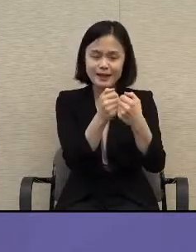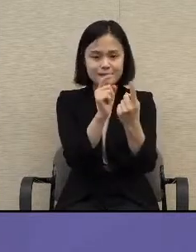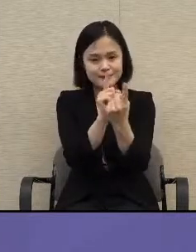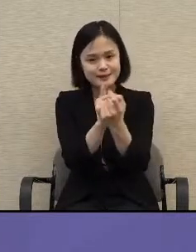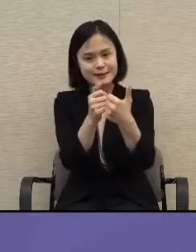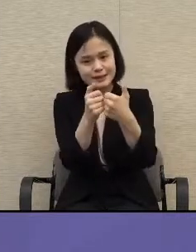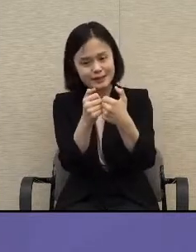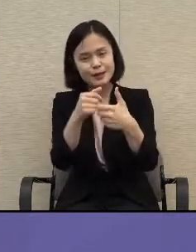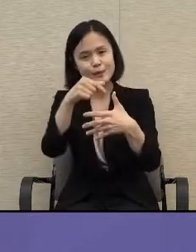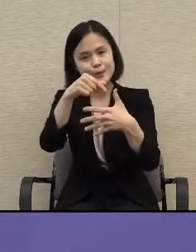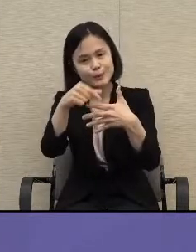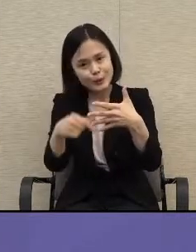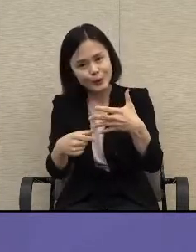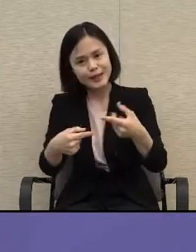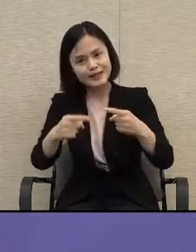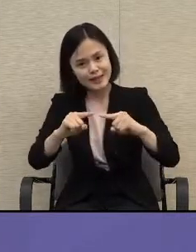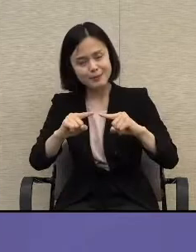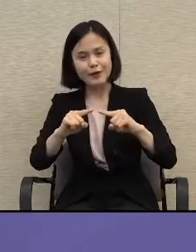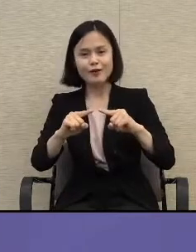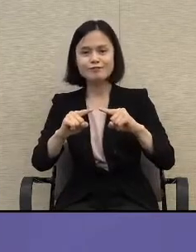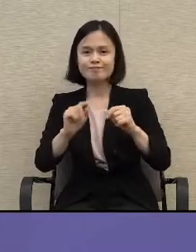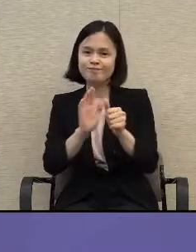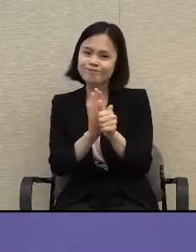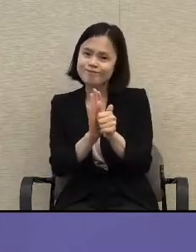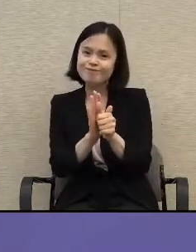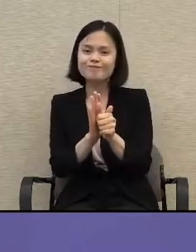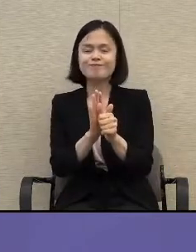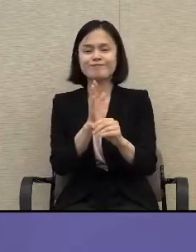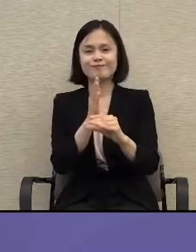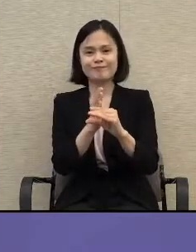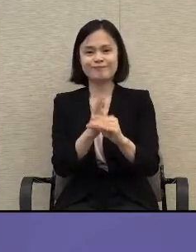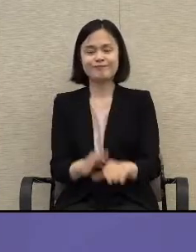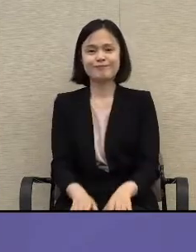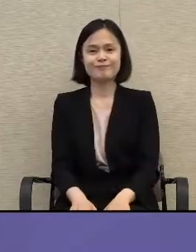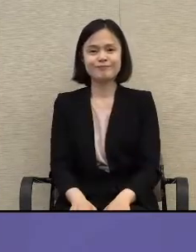진행하시는 등 다양한 서비스들을 하고 계십니다. 제가 하나하나 다